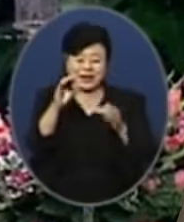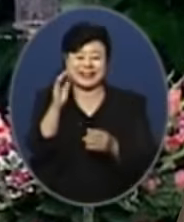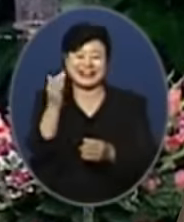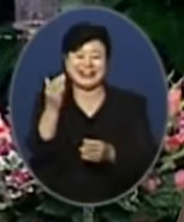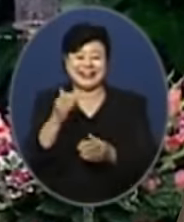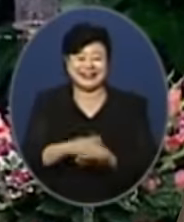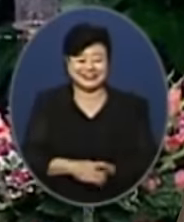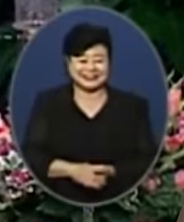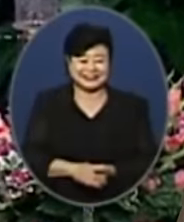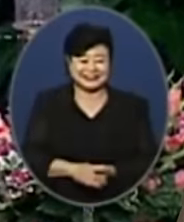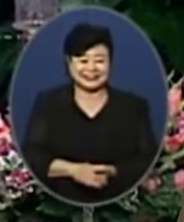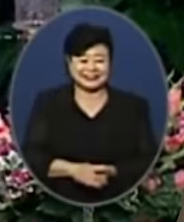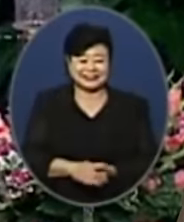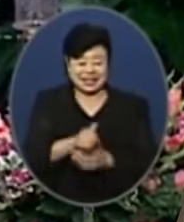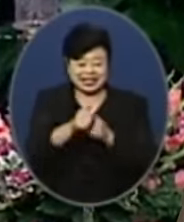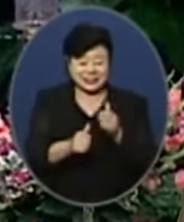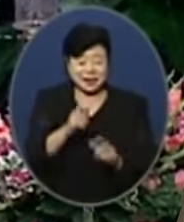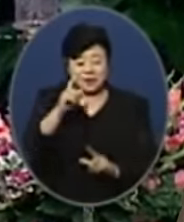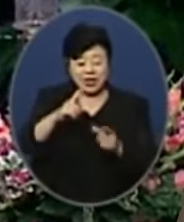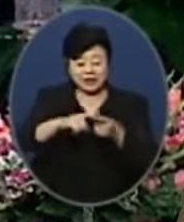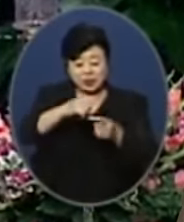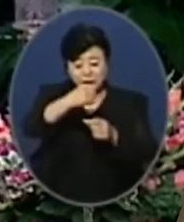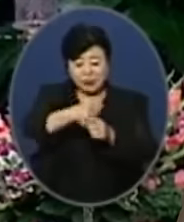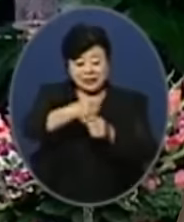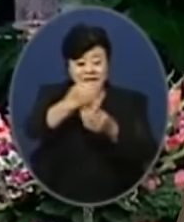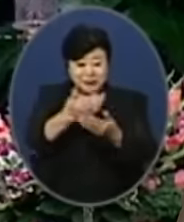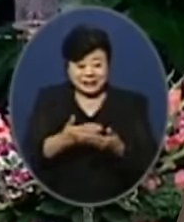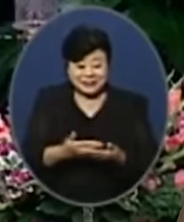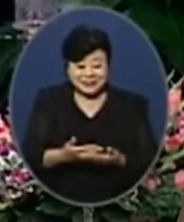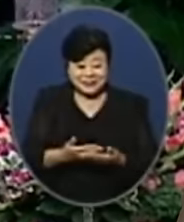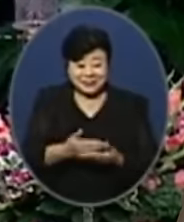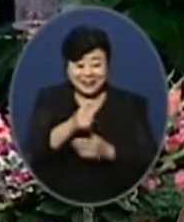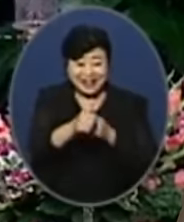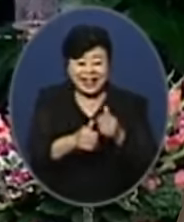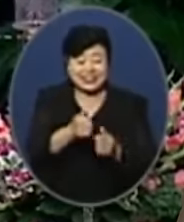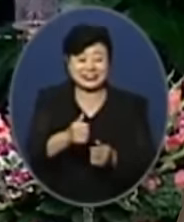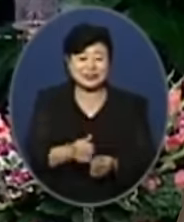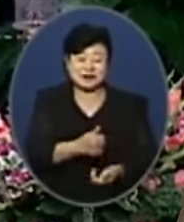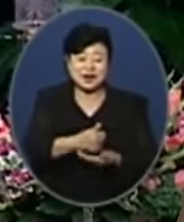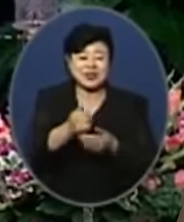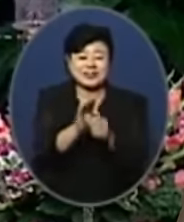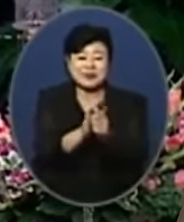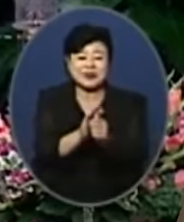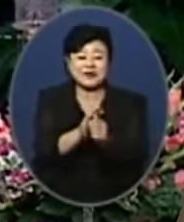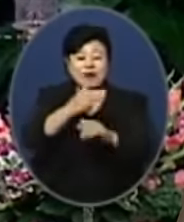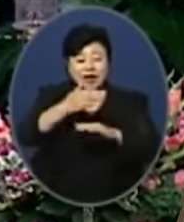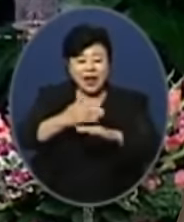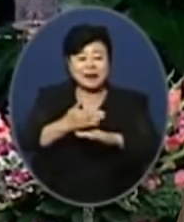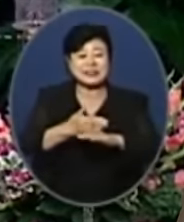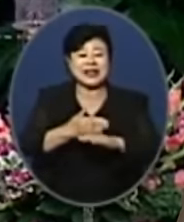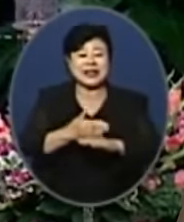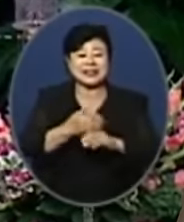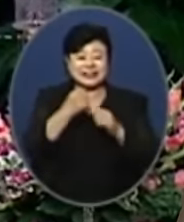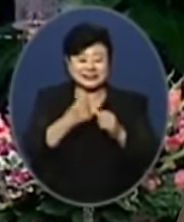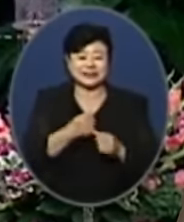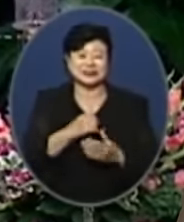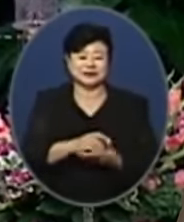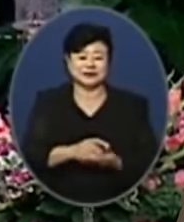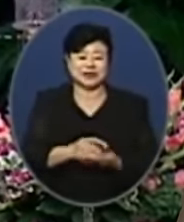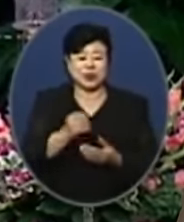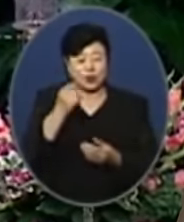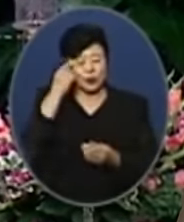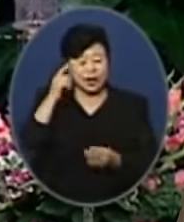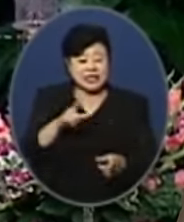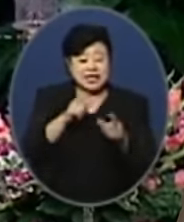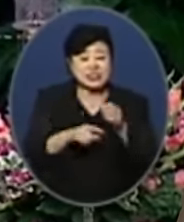말하게 되는 것입니다. 하나님의 모양대로 지음을 받아 하나님을 섬기고 감사하기 위하여 사는 것입니다. 왜